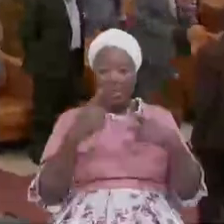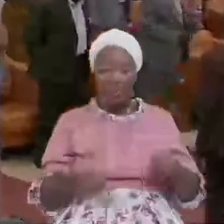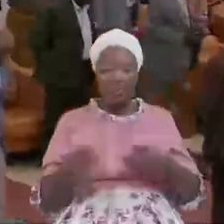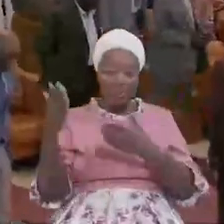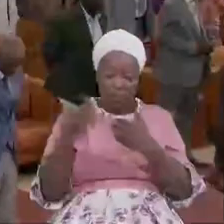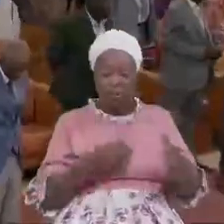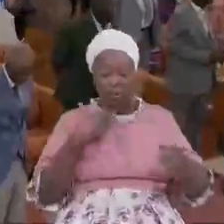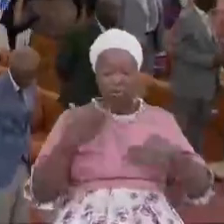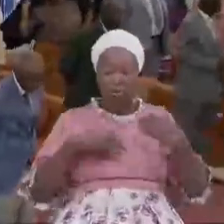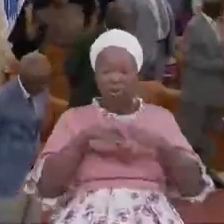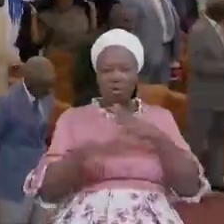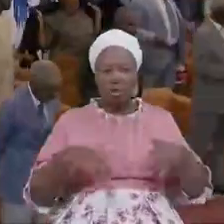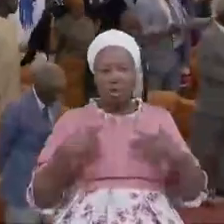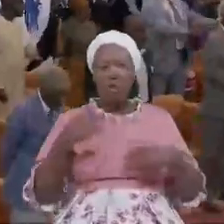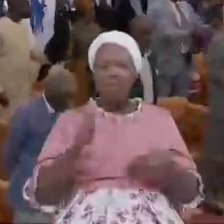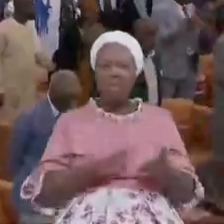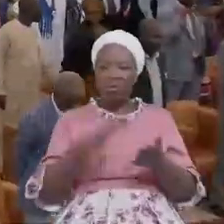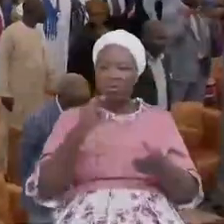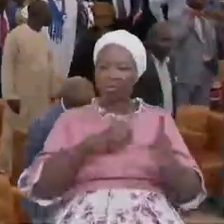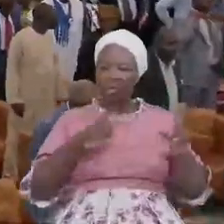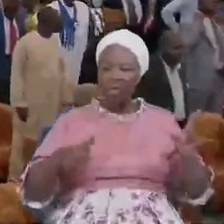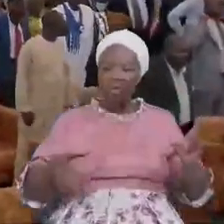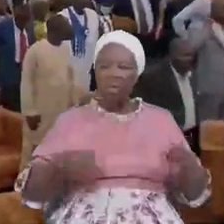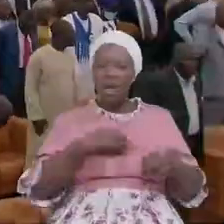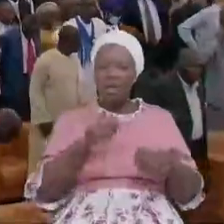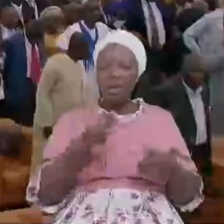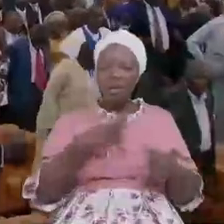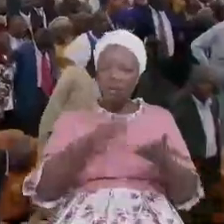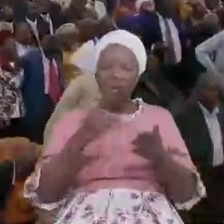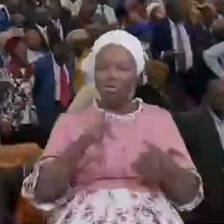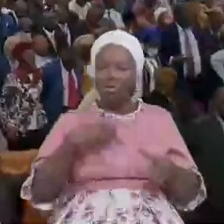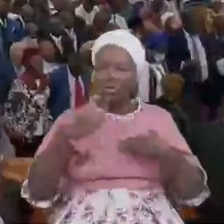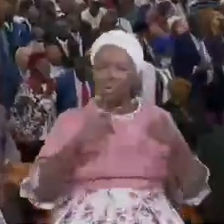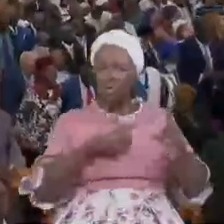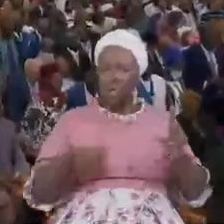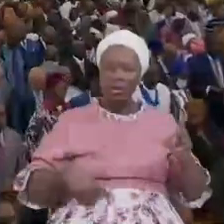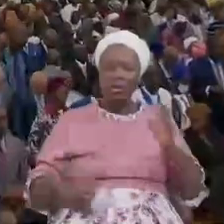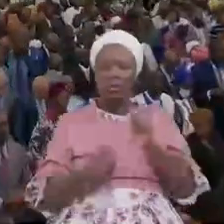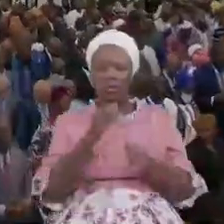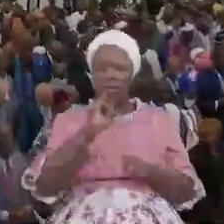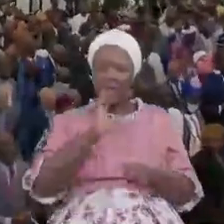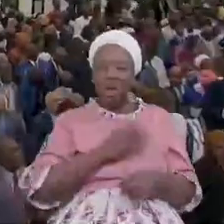ta vie. La gloire, la joie du Seigneur qui est notre force.